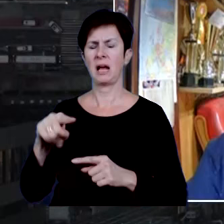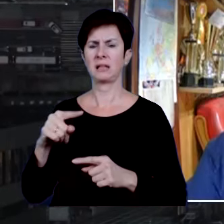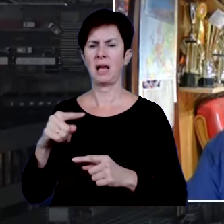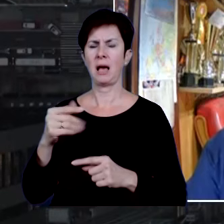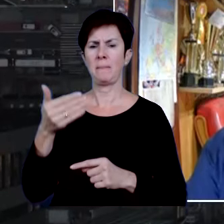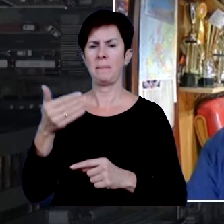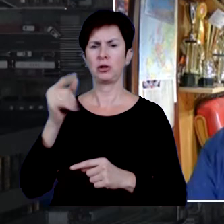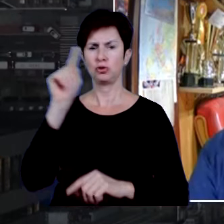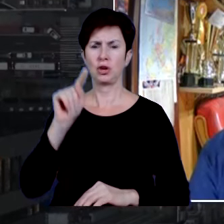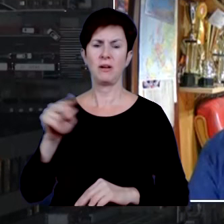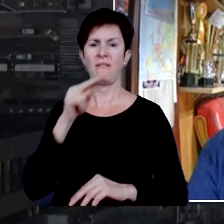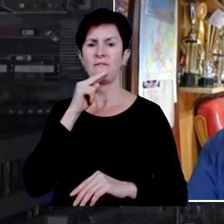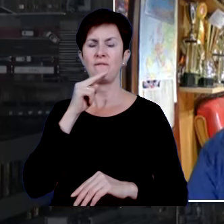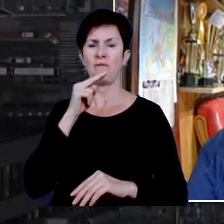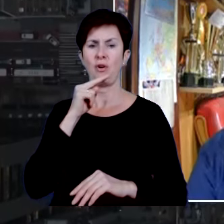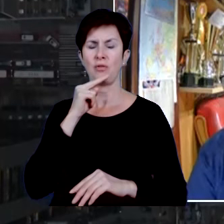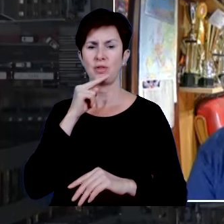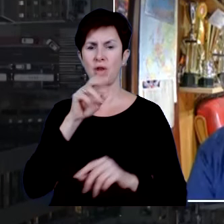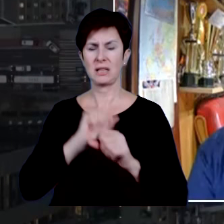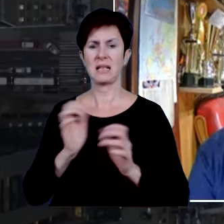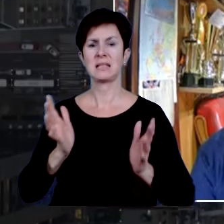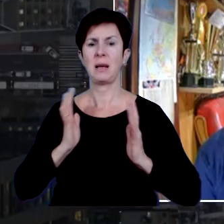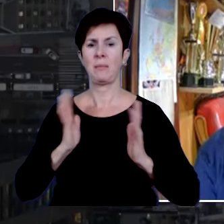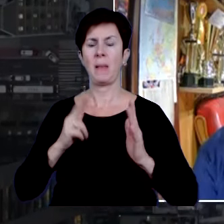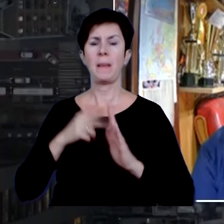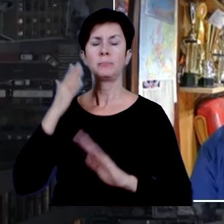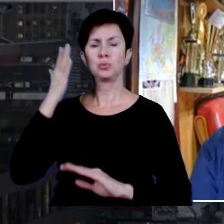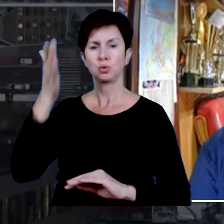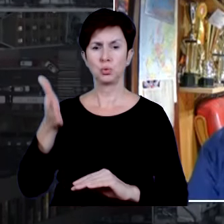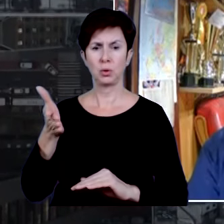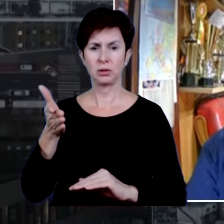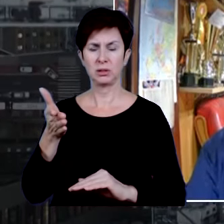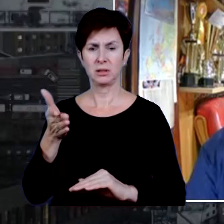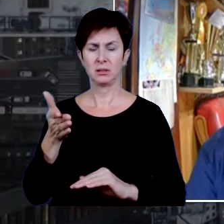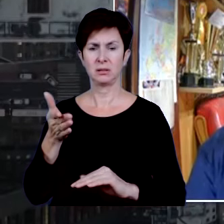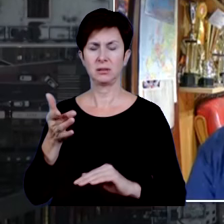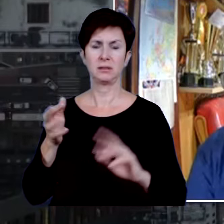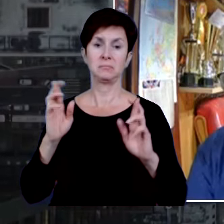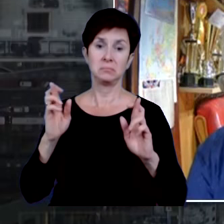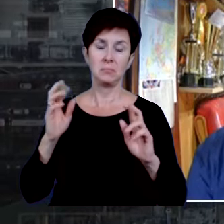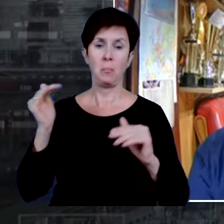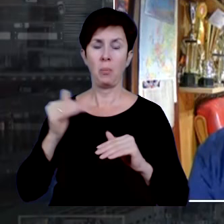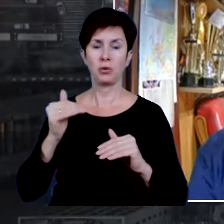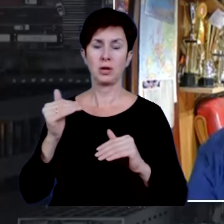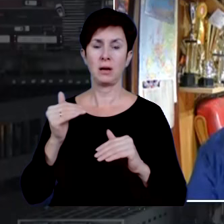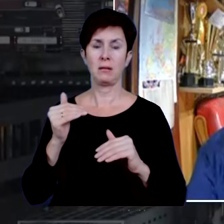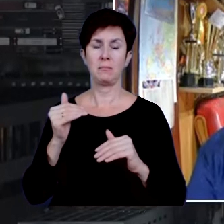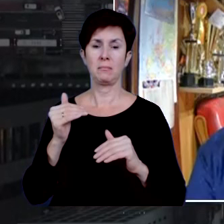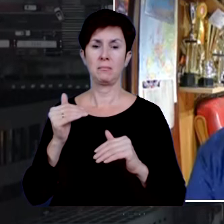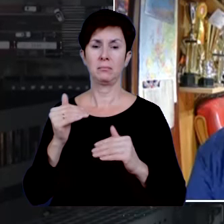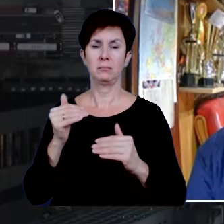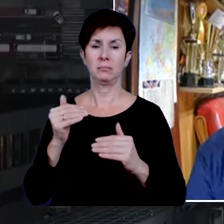wody, która stanowiłaby zabezpieczenie na przyszłość, nie daj Boże, szybką przyszłość, która